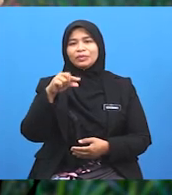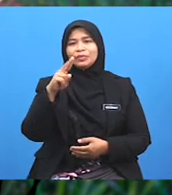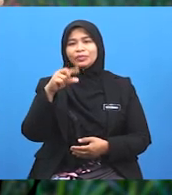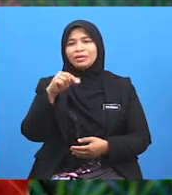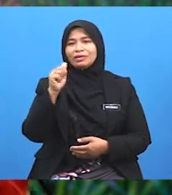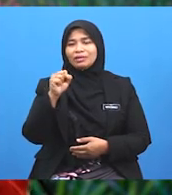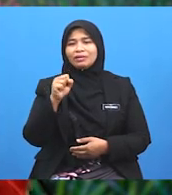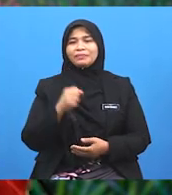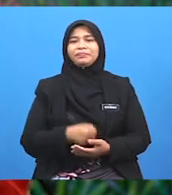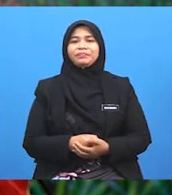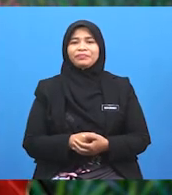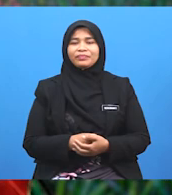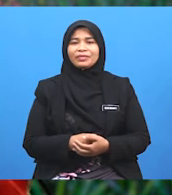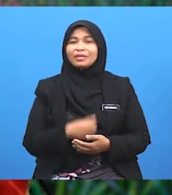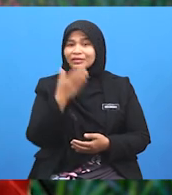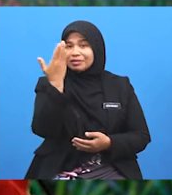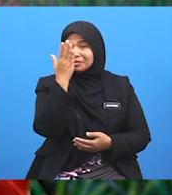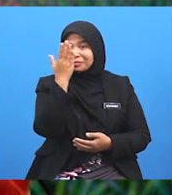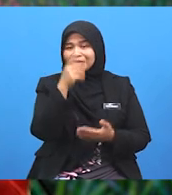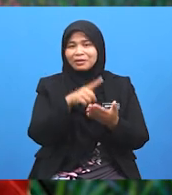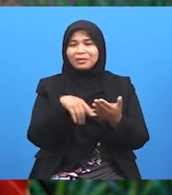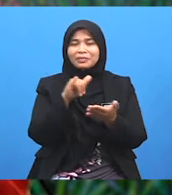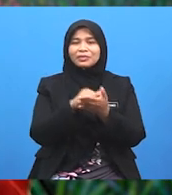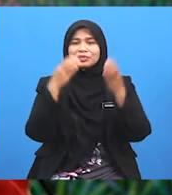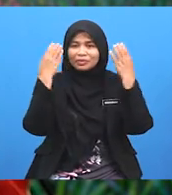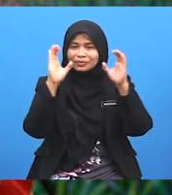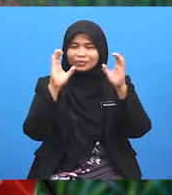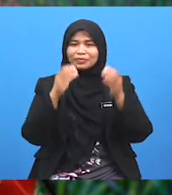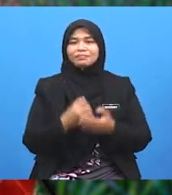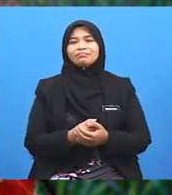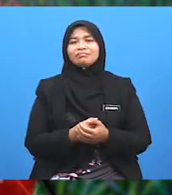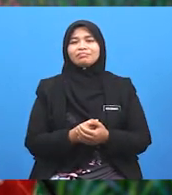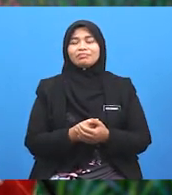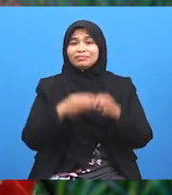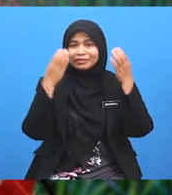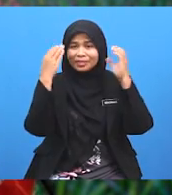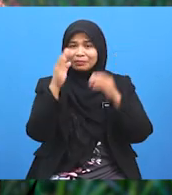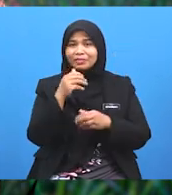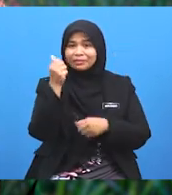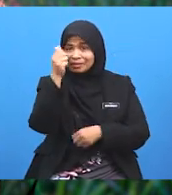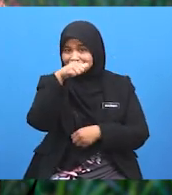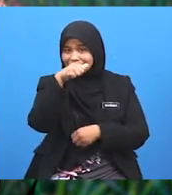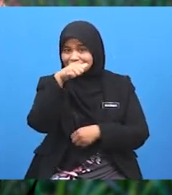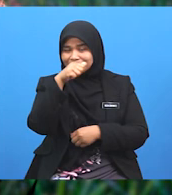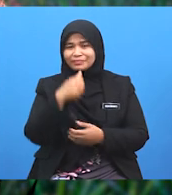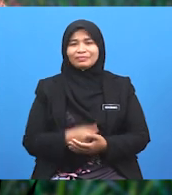Cermin Gugu Gaga? Cermin apa ni, cikgu? Cermin ajaib ke?